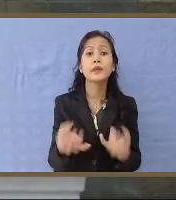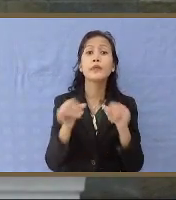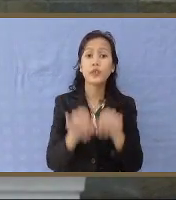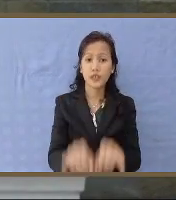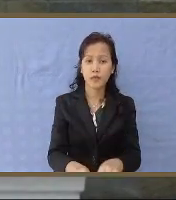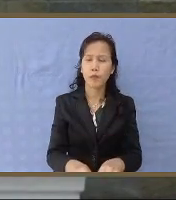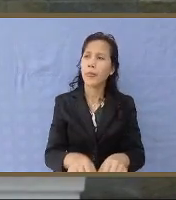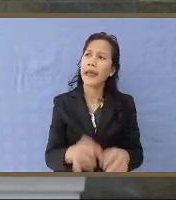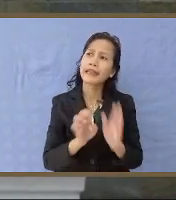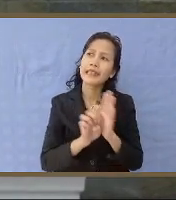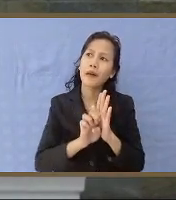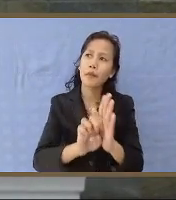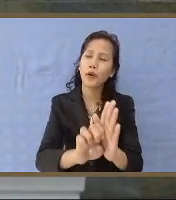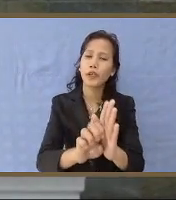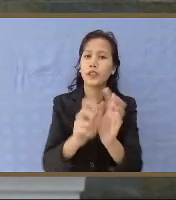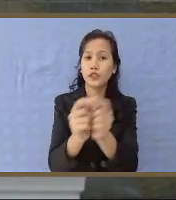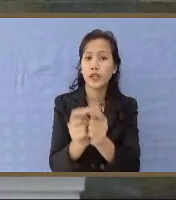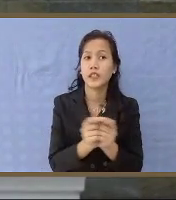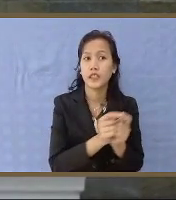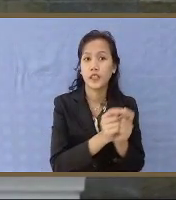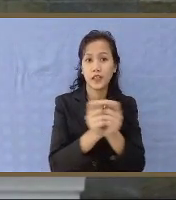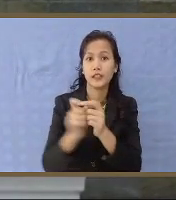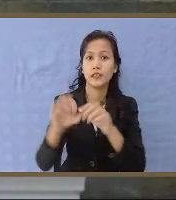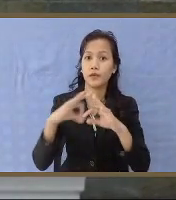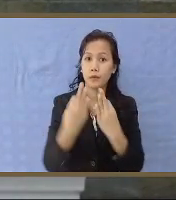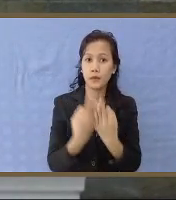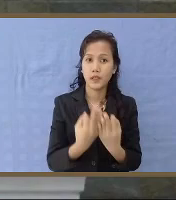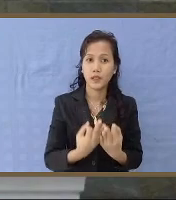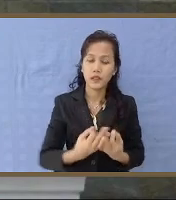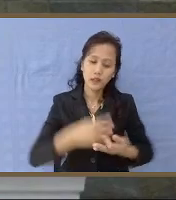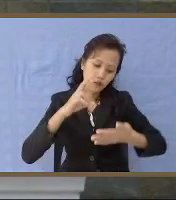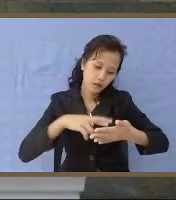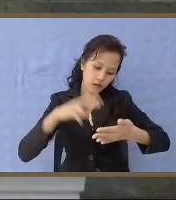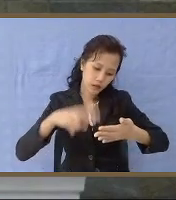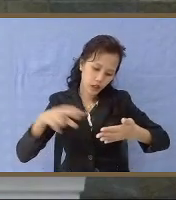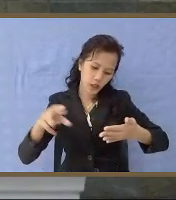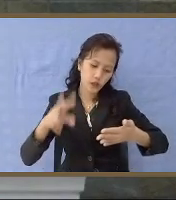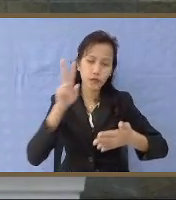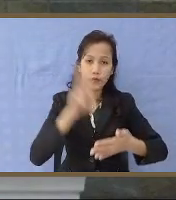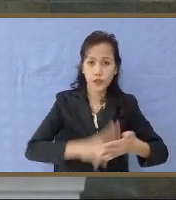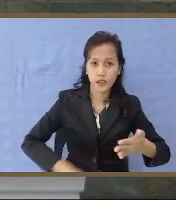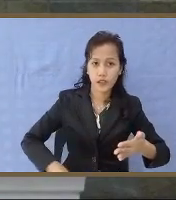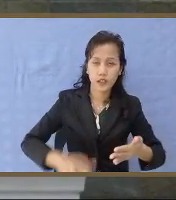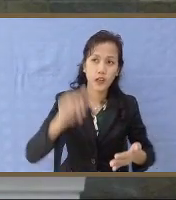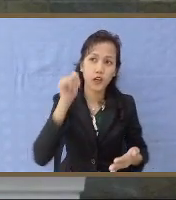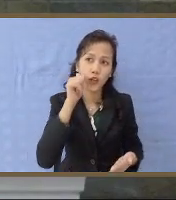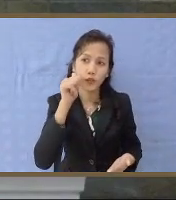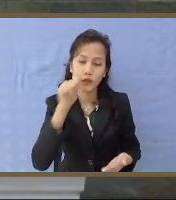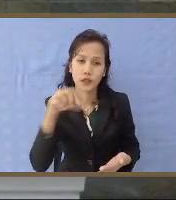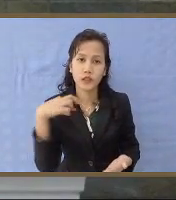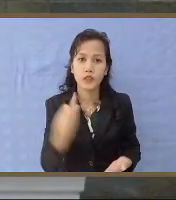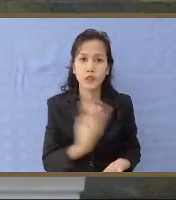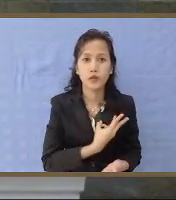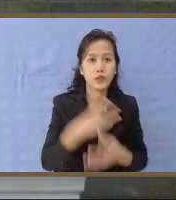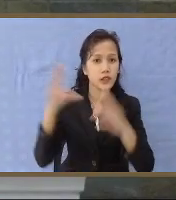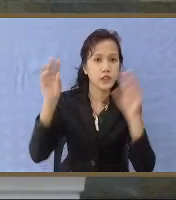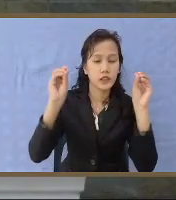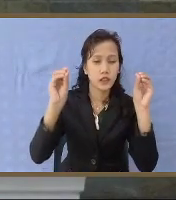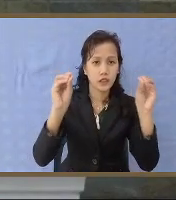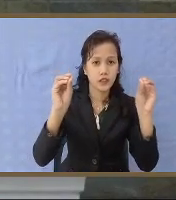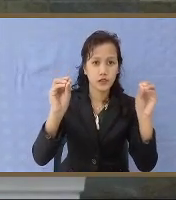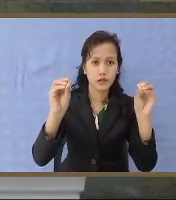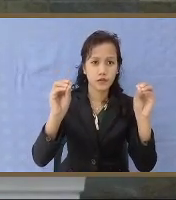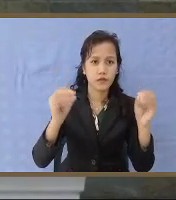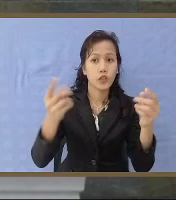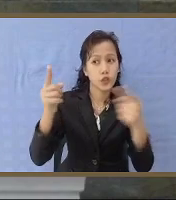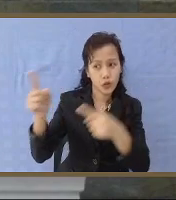halimbawa nagtipon-tipon na kayo, family. Nagbasa kayo ng talata. Ang lagi ho nating, lagi ko pong tinuturo rito is just